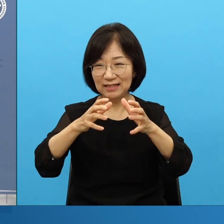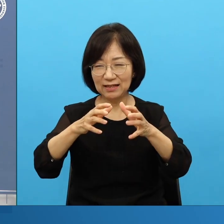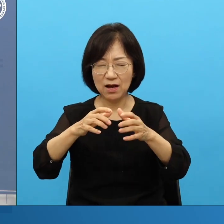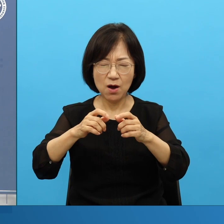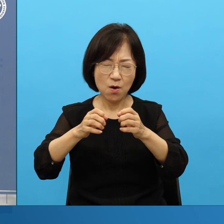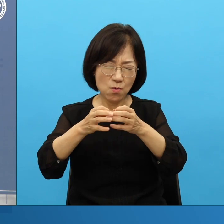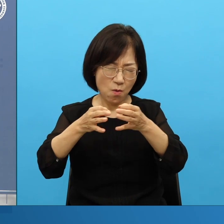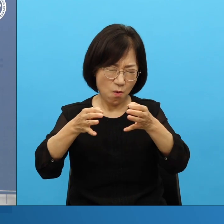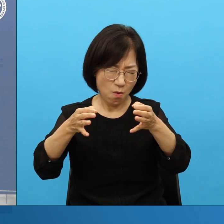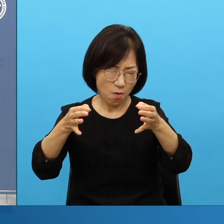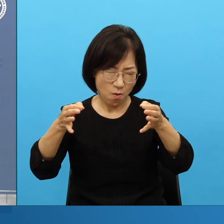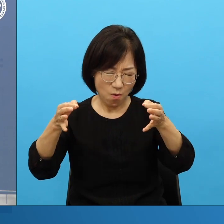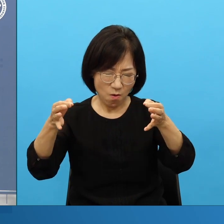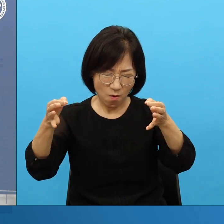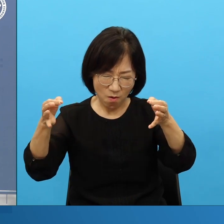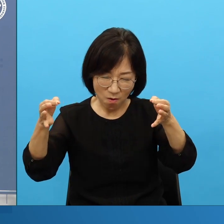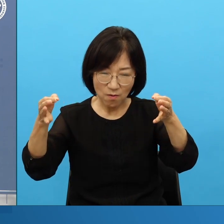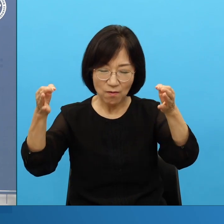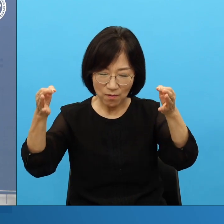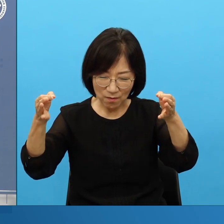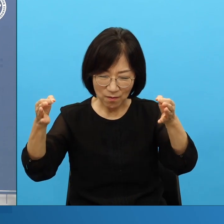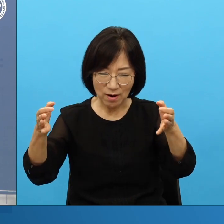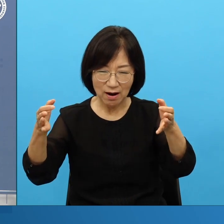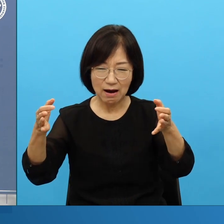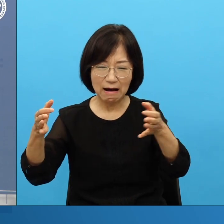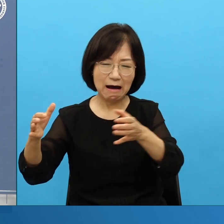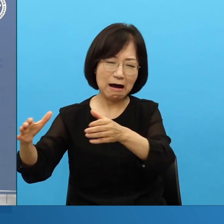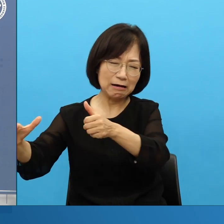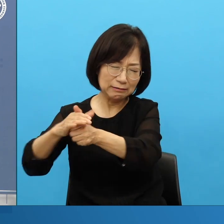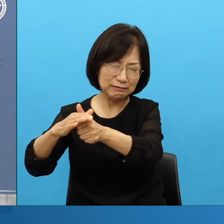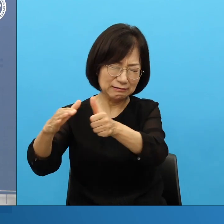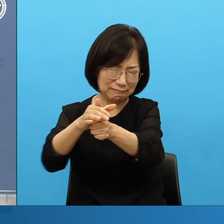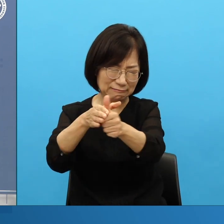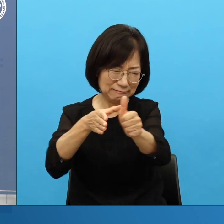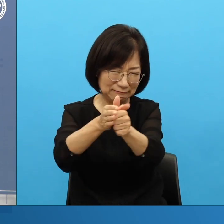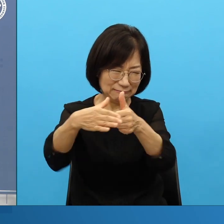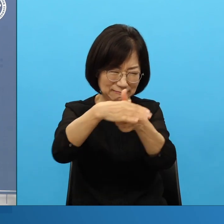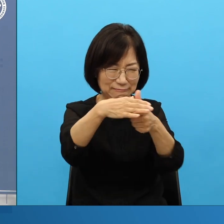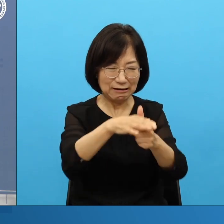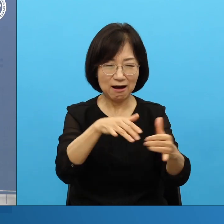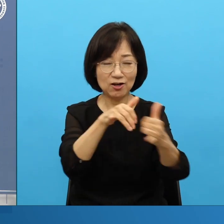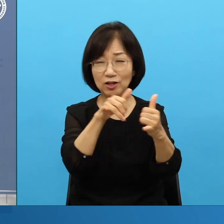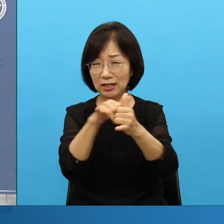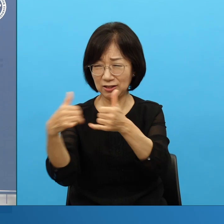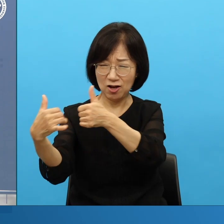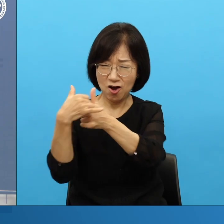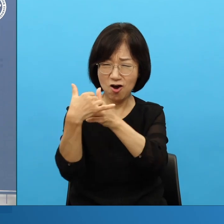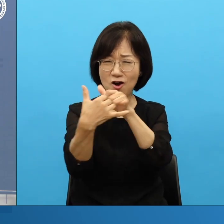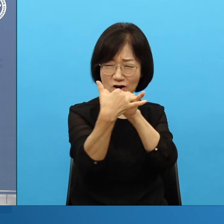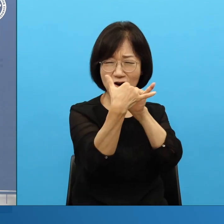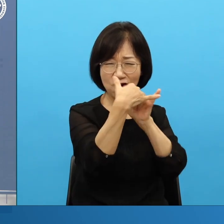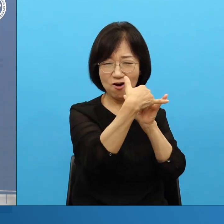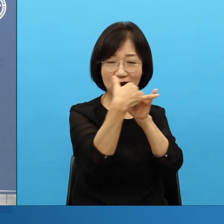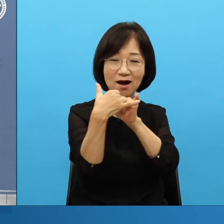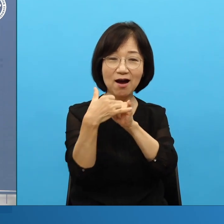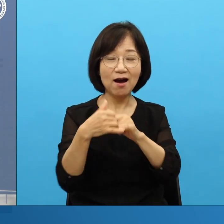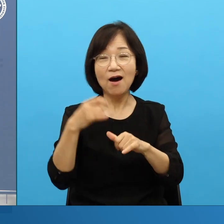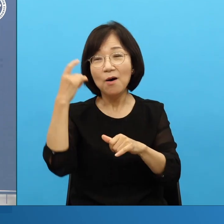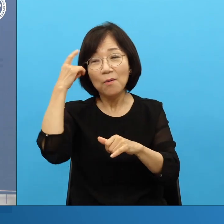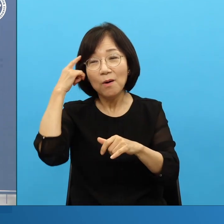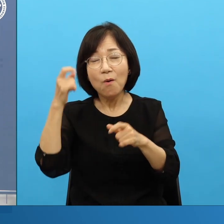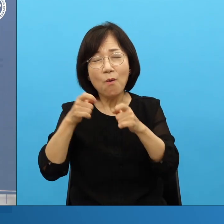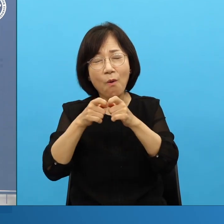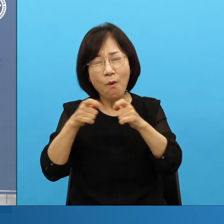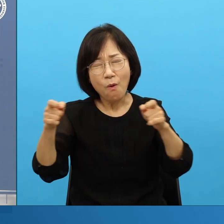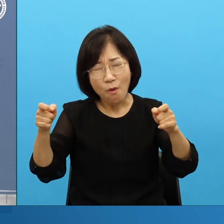were always suffering from these powerful nations. 예, 오죽하면 인사가 살롬 평화 물었잖아요. 왜냐하면 이게 뭐 너무 어려운 사회. It's to the